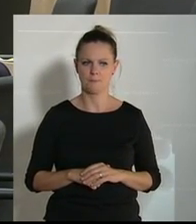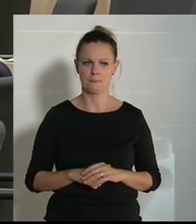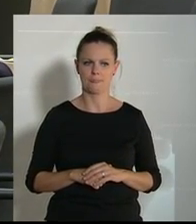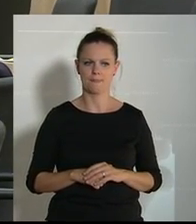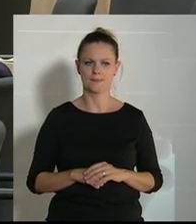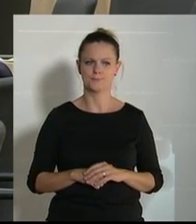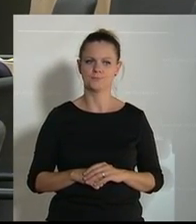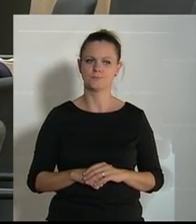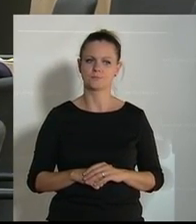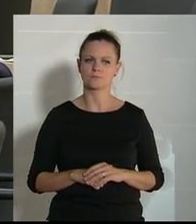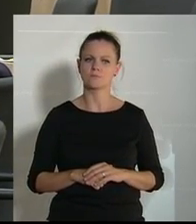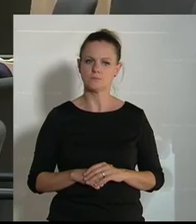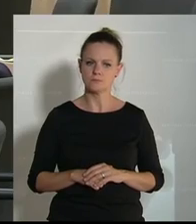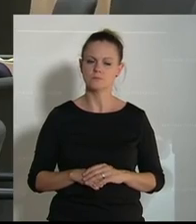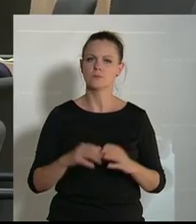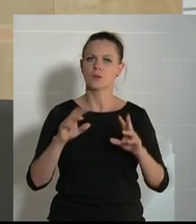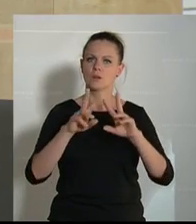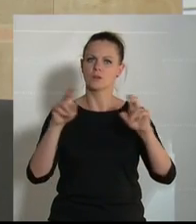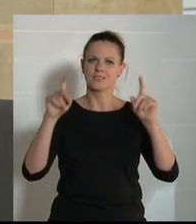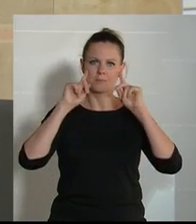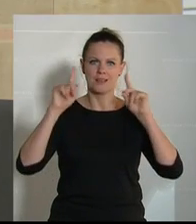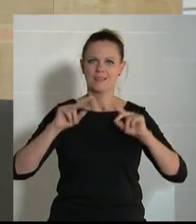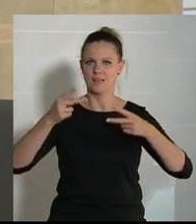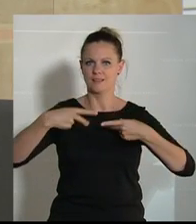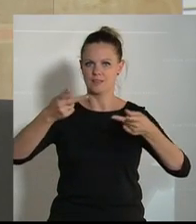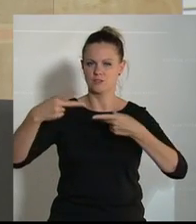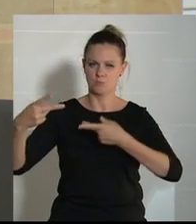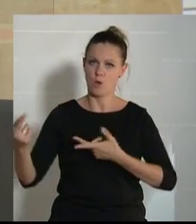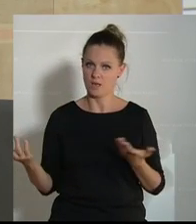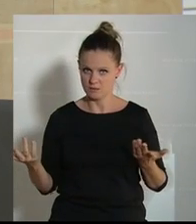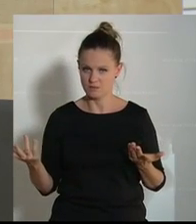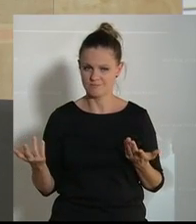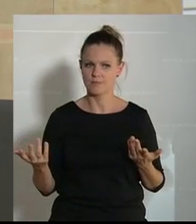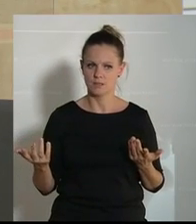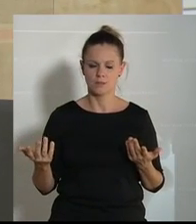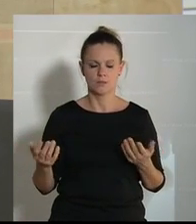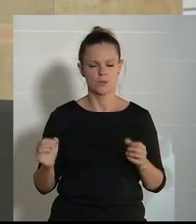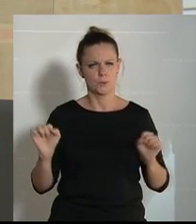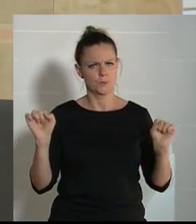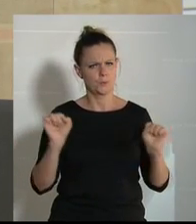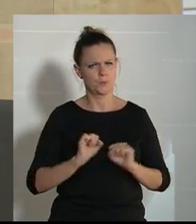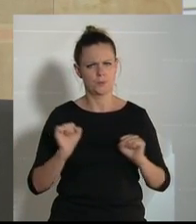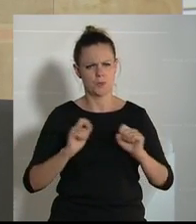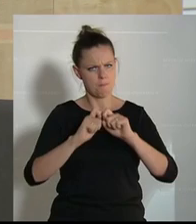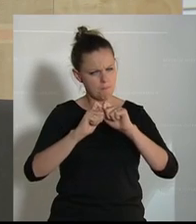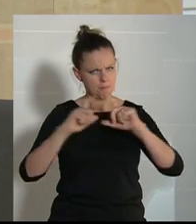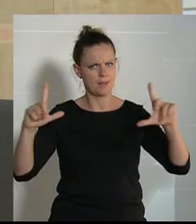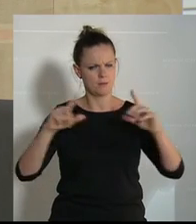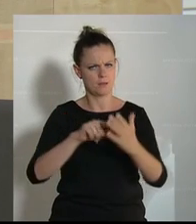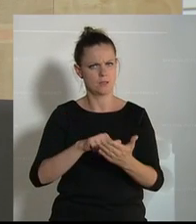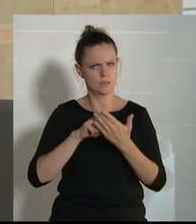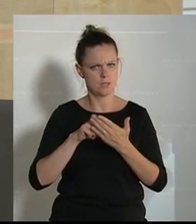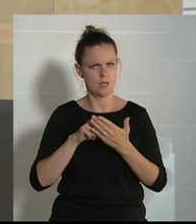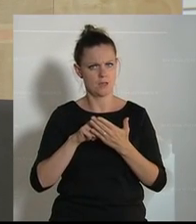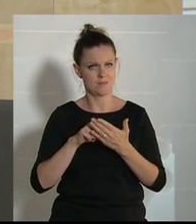Ja, und dann bleibt das Thema Tiertransporte. Ich habe schon kurz erwähnt, ja, da wurden verheerende Bilder aufgezeigt. Und diejenigen,